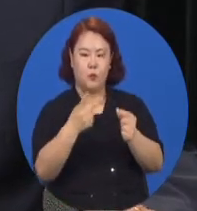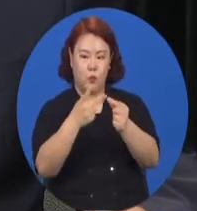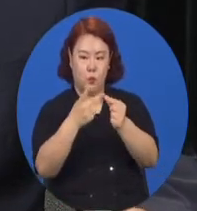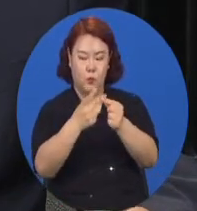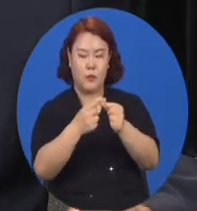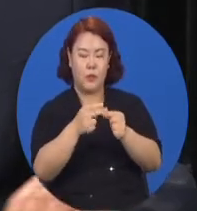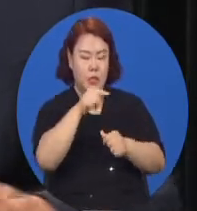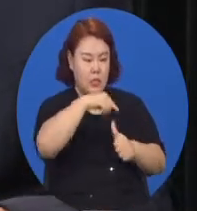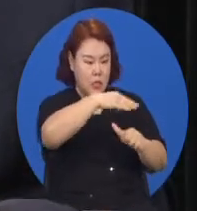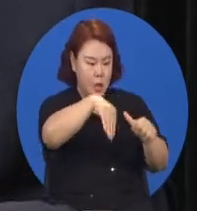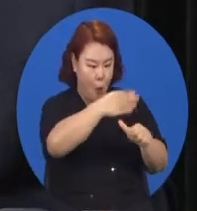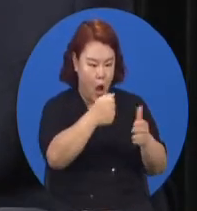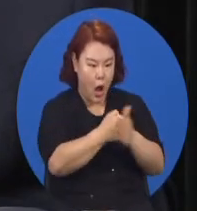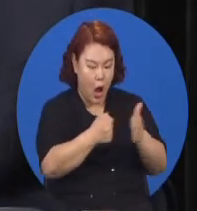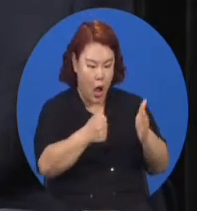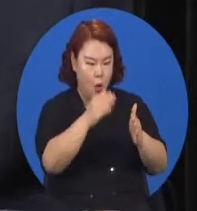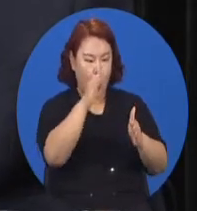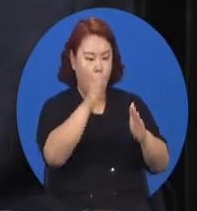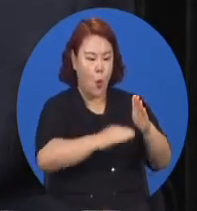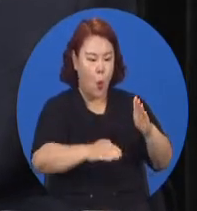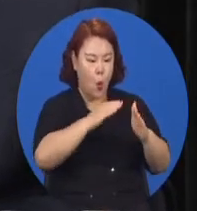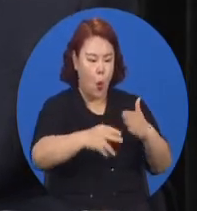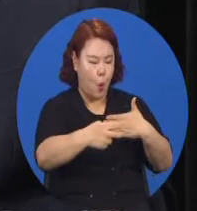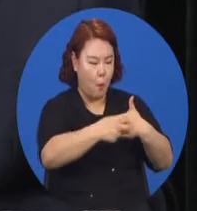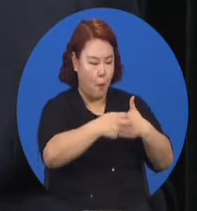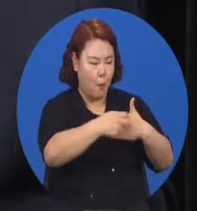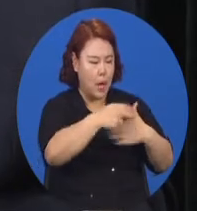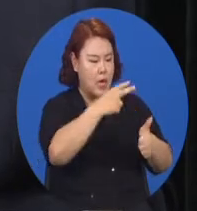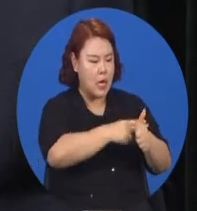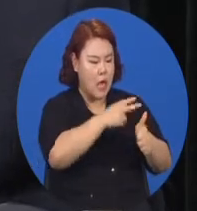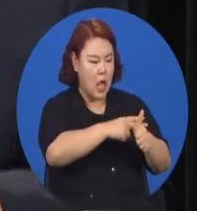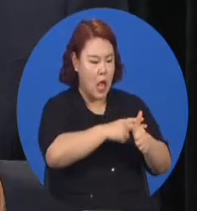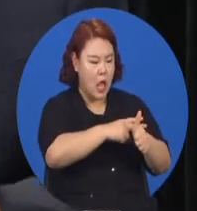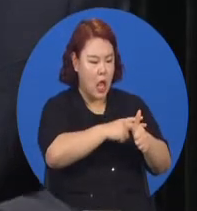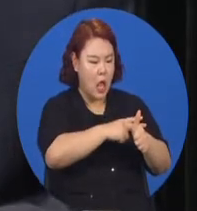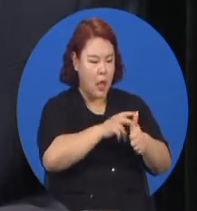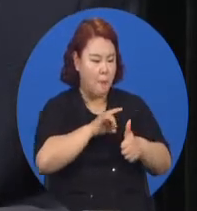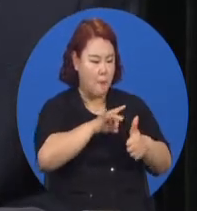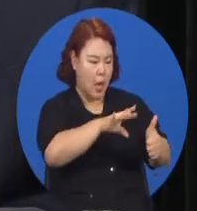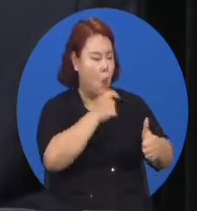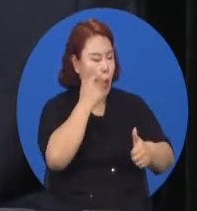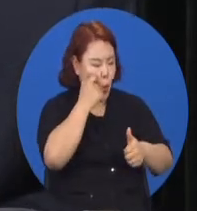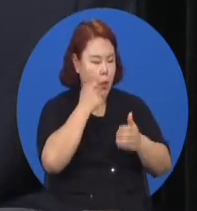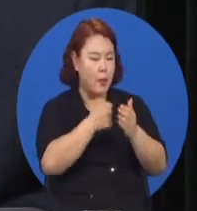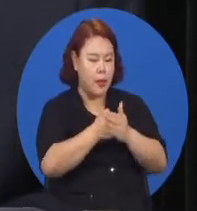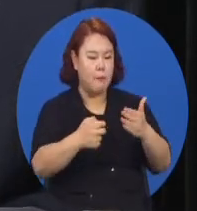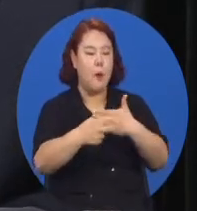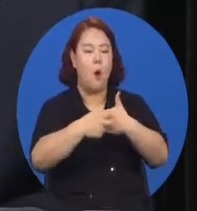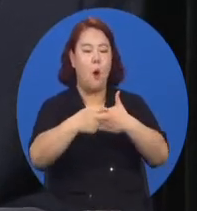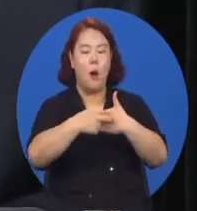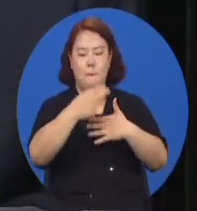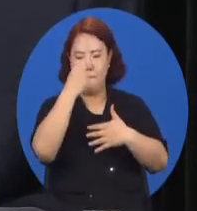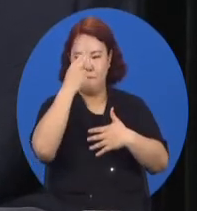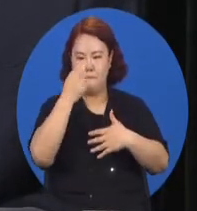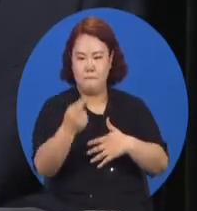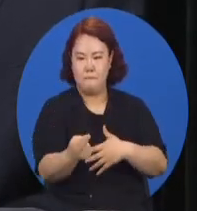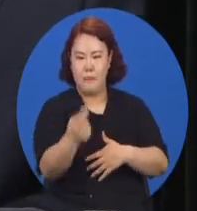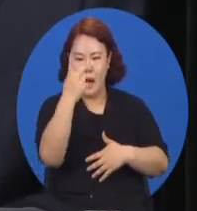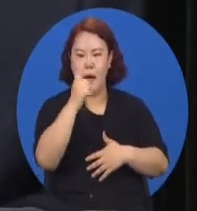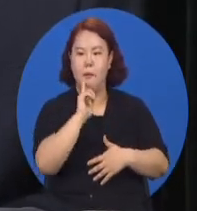인해서 공보의를 배정받지 못하게 됐기 때문에 그 의료 공백 이 발생을